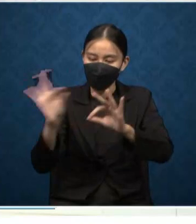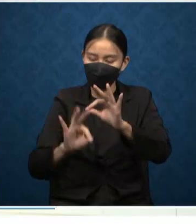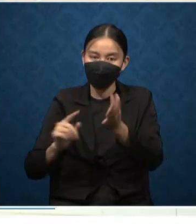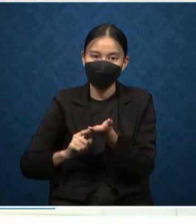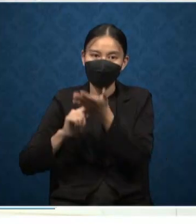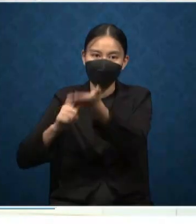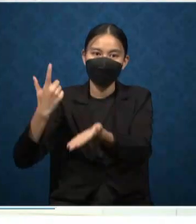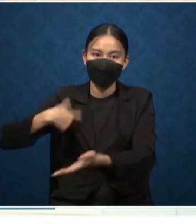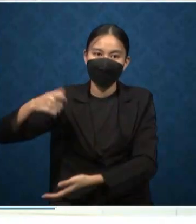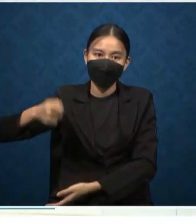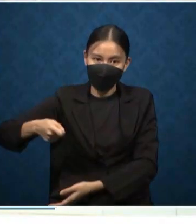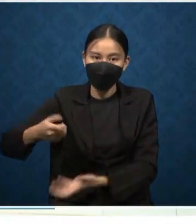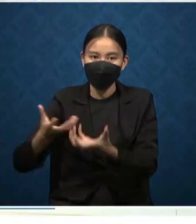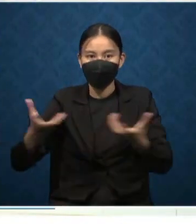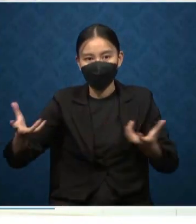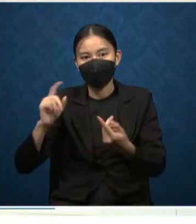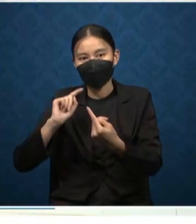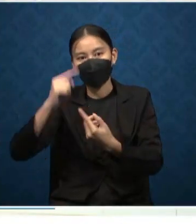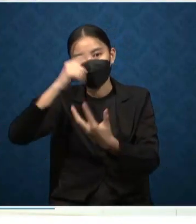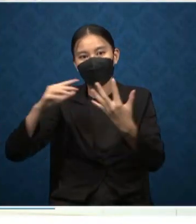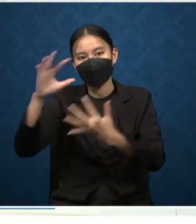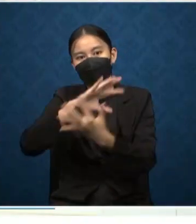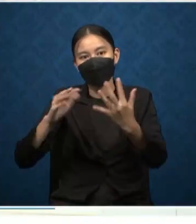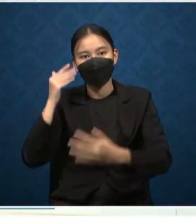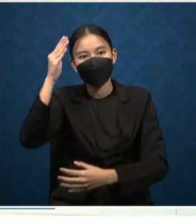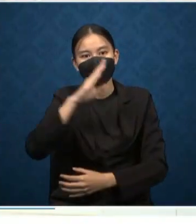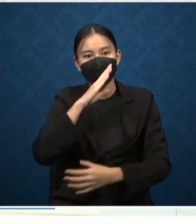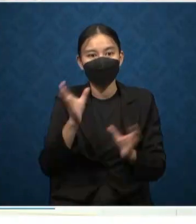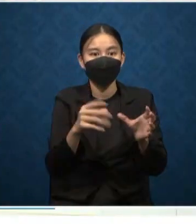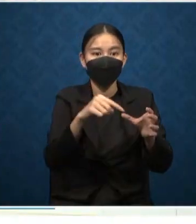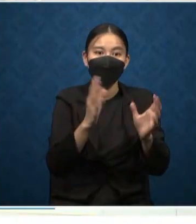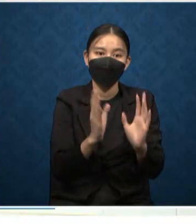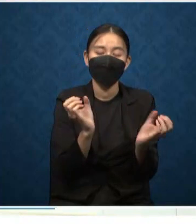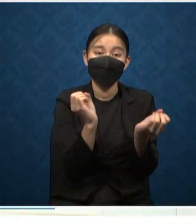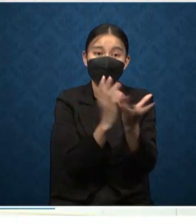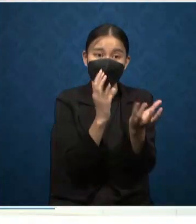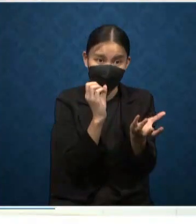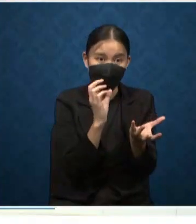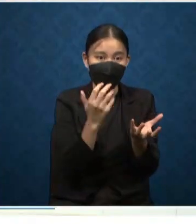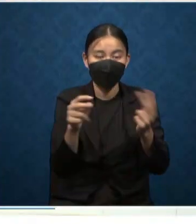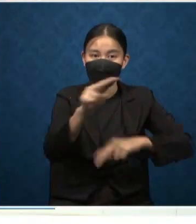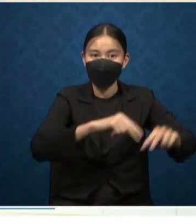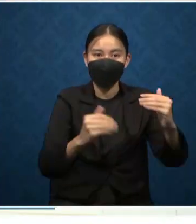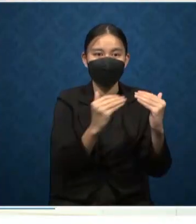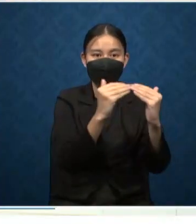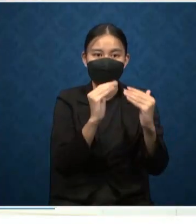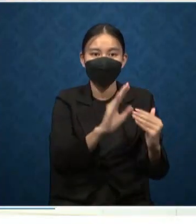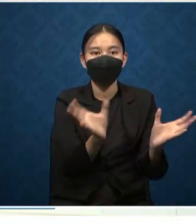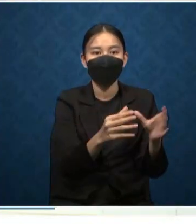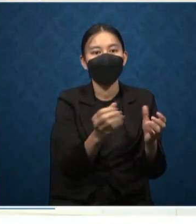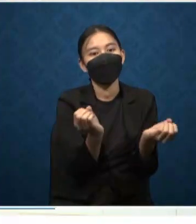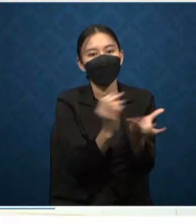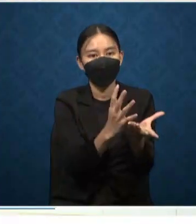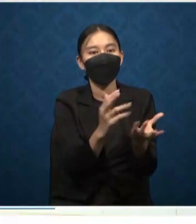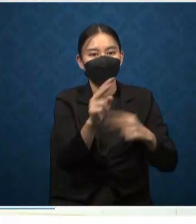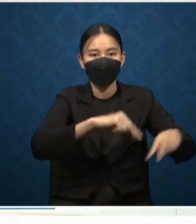ยึ่คำลใหทัพตเปของเปดนต่ไปแต่ในกรณีทมผู้เสียหาย ก็จะต้องคมคองสิทใหกผู้เสียหายด้วยคร